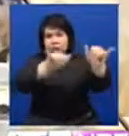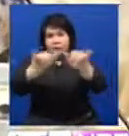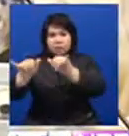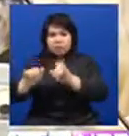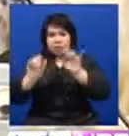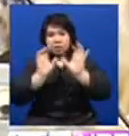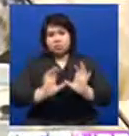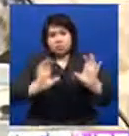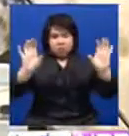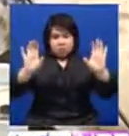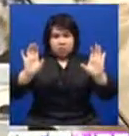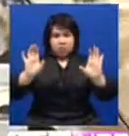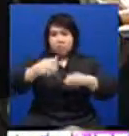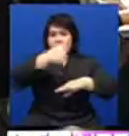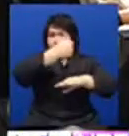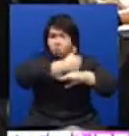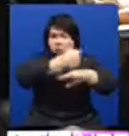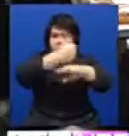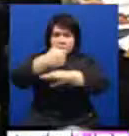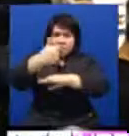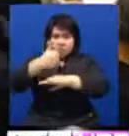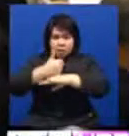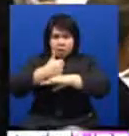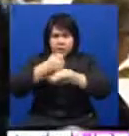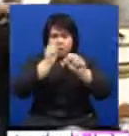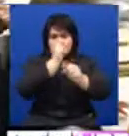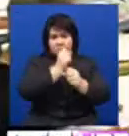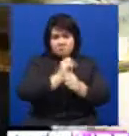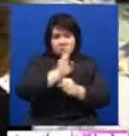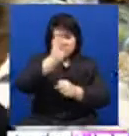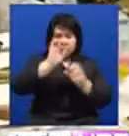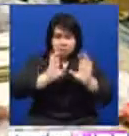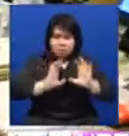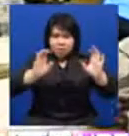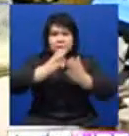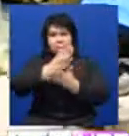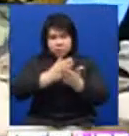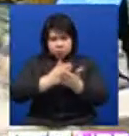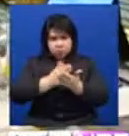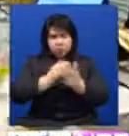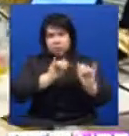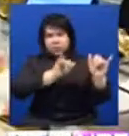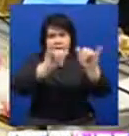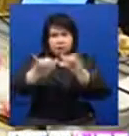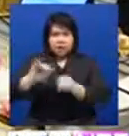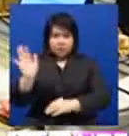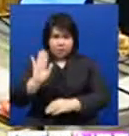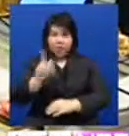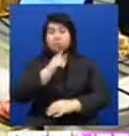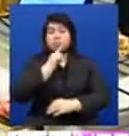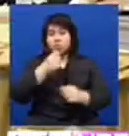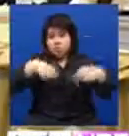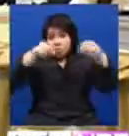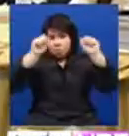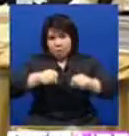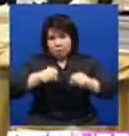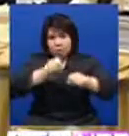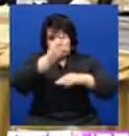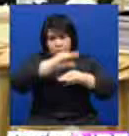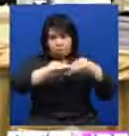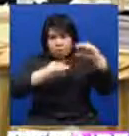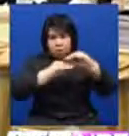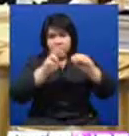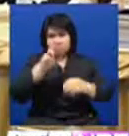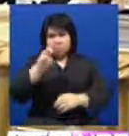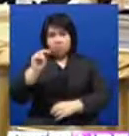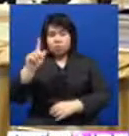ำหรือผู้บริหารระดับสูงของรัฐวิสาหกิจให้พ้นจากตำแหน่งไม่สามารถอนุมัติโครงการที่จะมีผลผูกพันกับคณะรัฐมนตรี